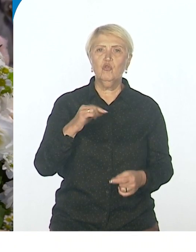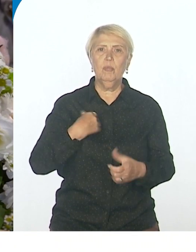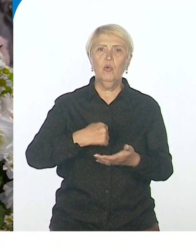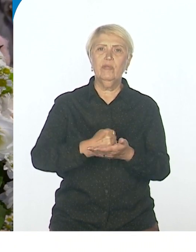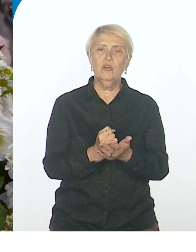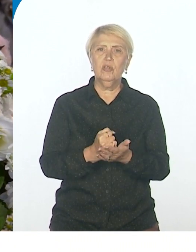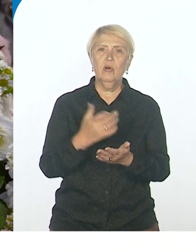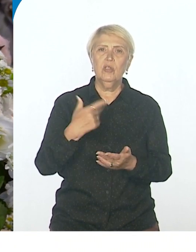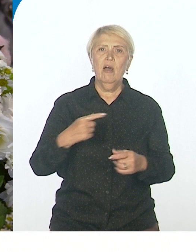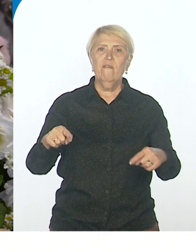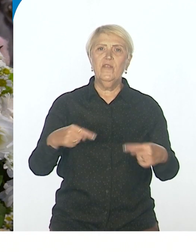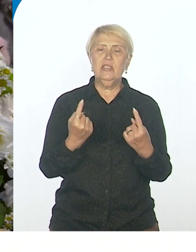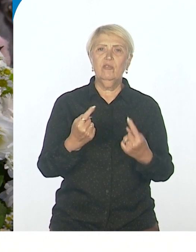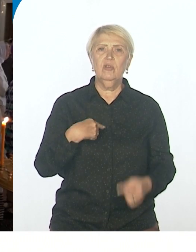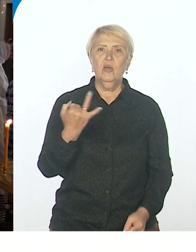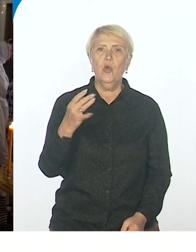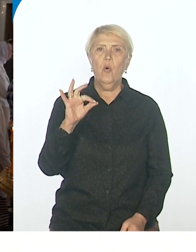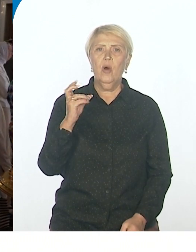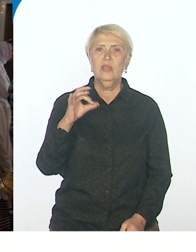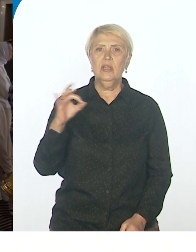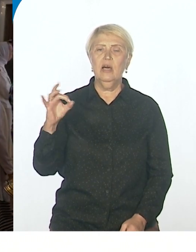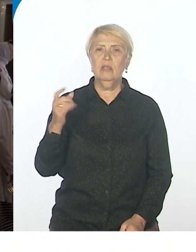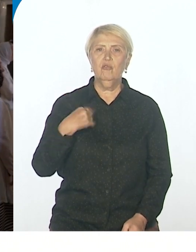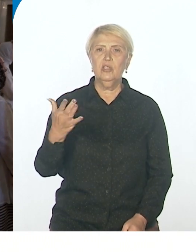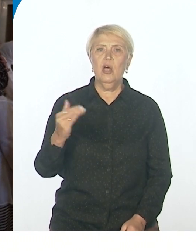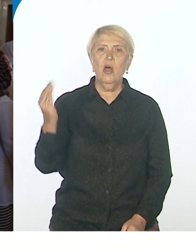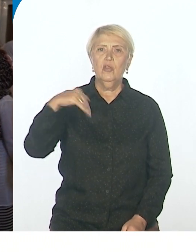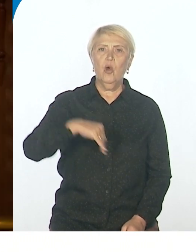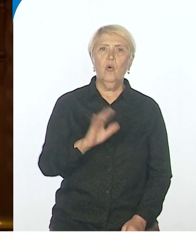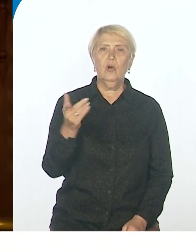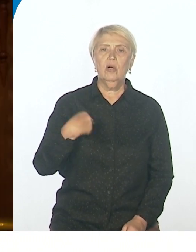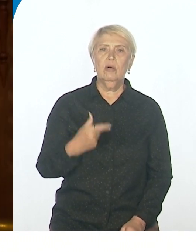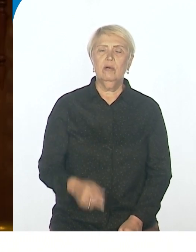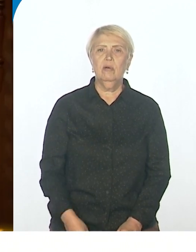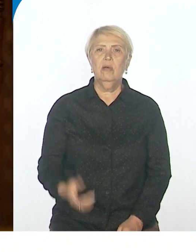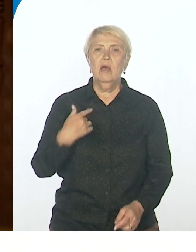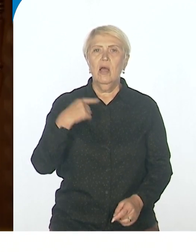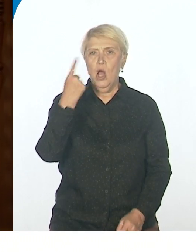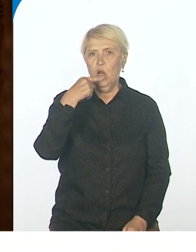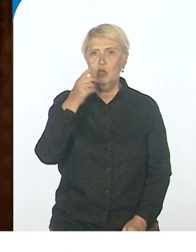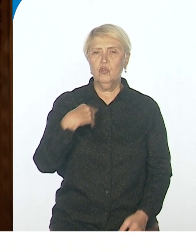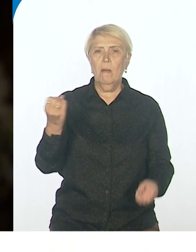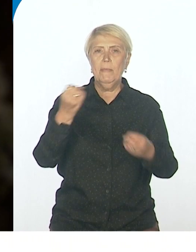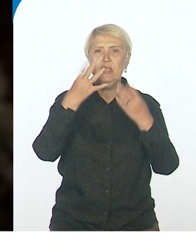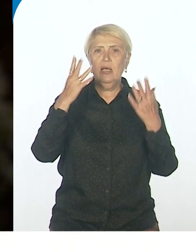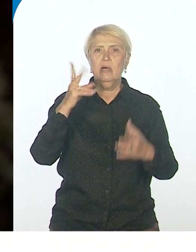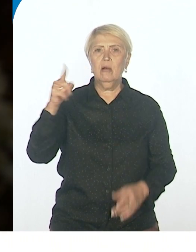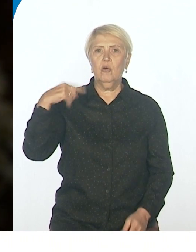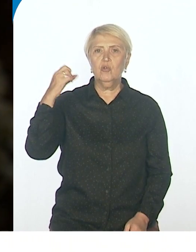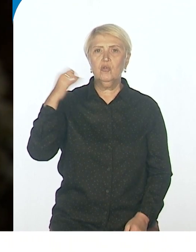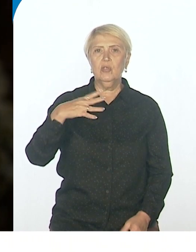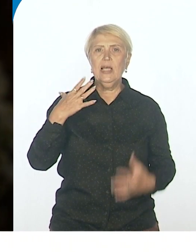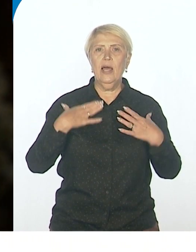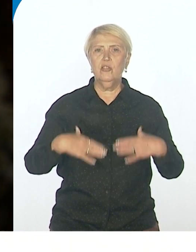Иисус возвел Петра, Иоанна, Иакова на гору Фавор и преобразился. Лицо Христа просияло, как солнце, а одежды